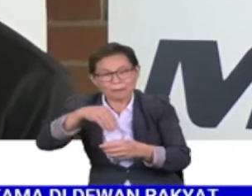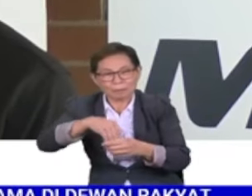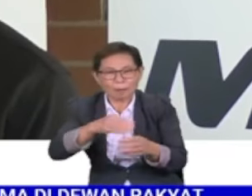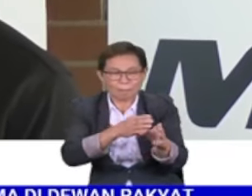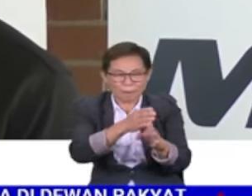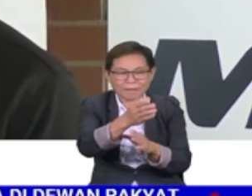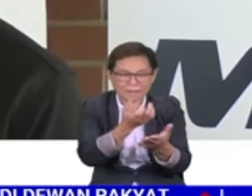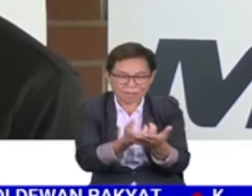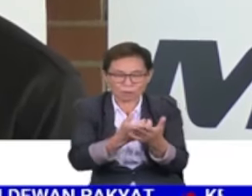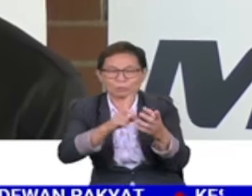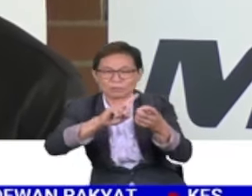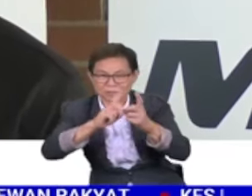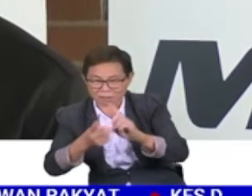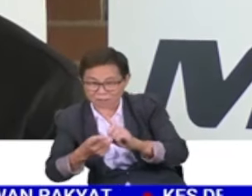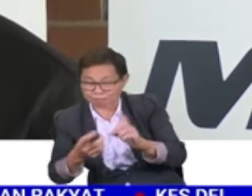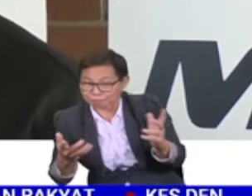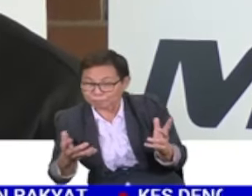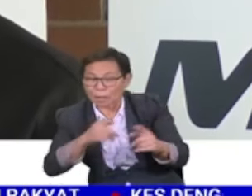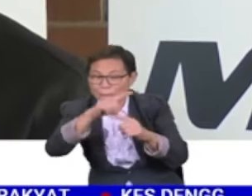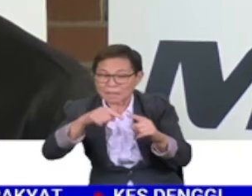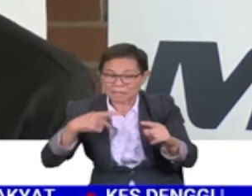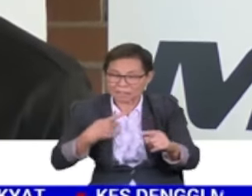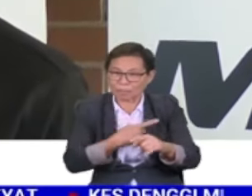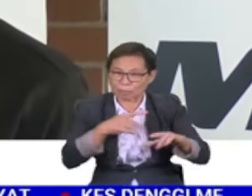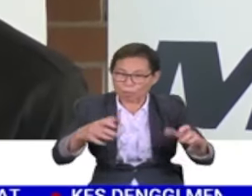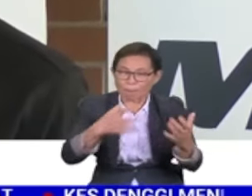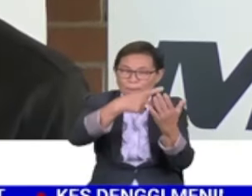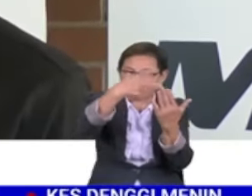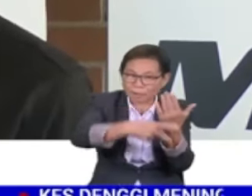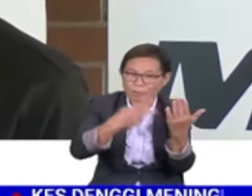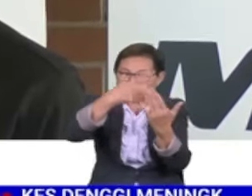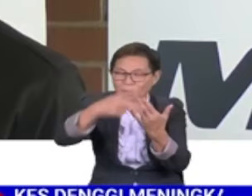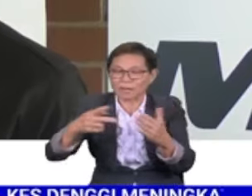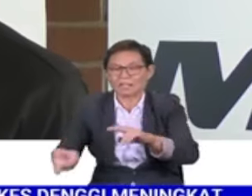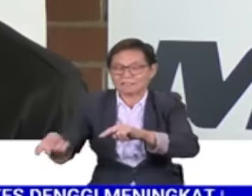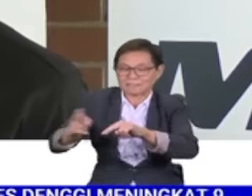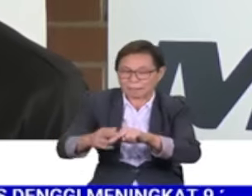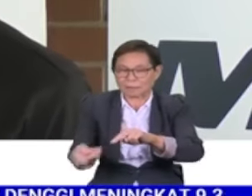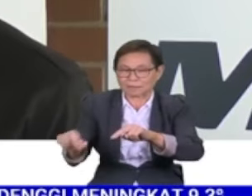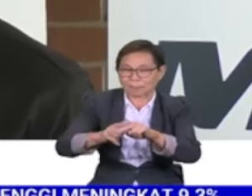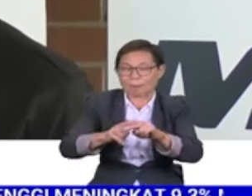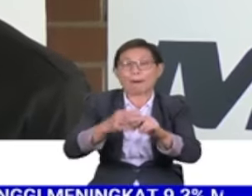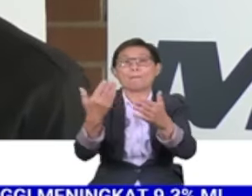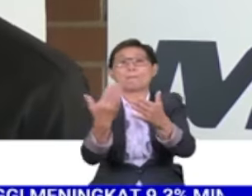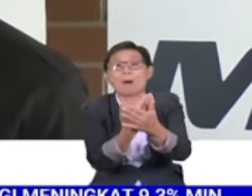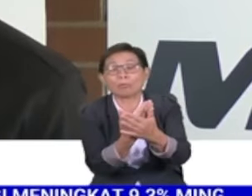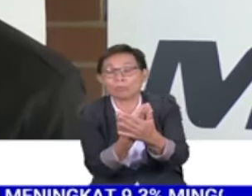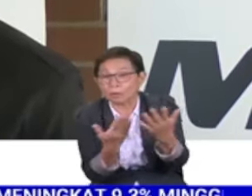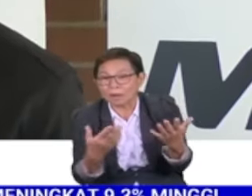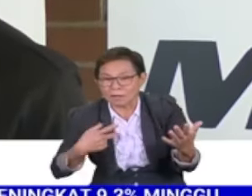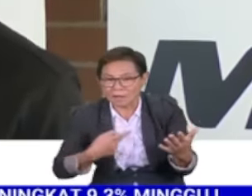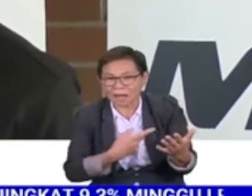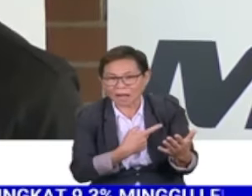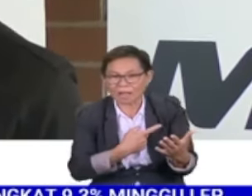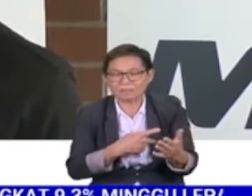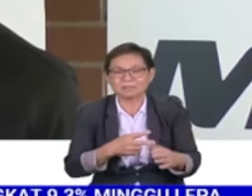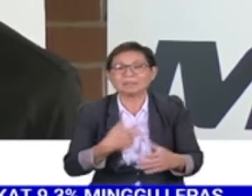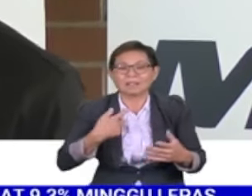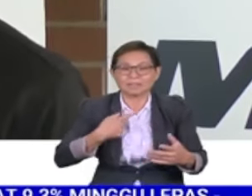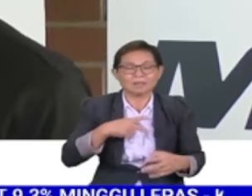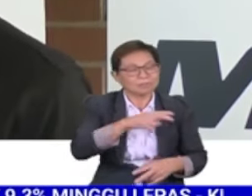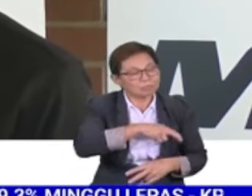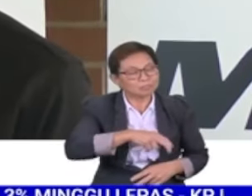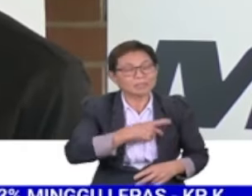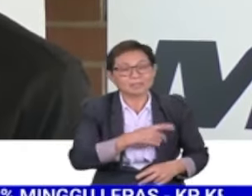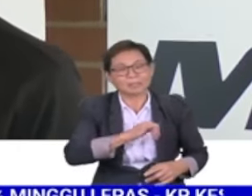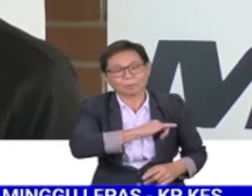bahagian ekonomi digital. Jadi bila kita buat program-program seperti ini, kita tambah lagi satu aspek baru di mana kita akan turun padang untuk